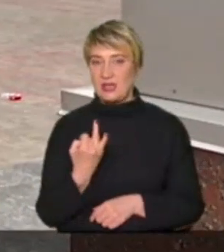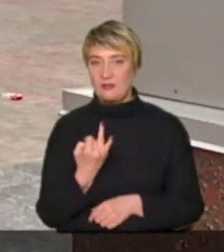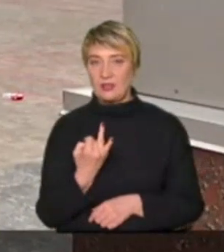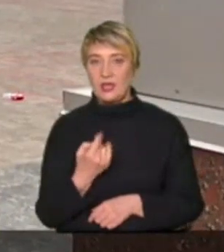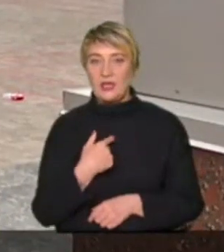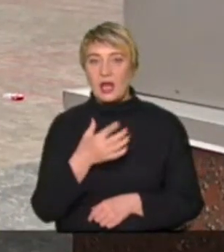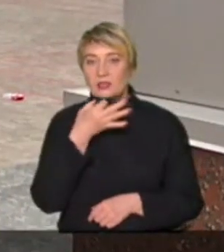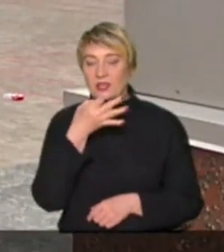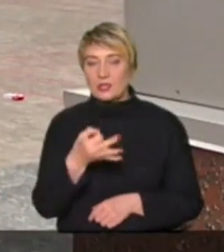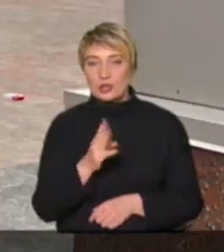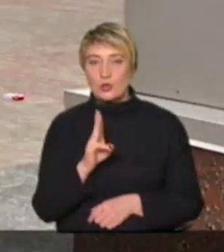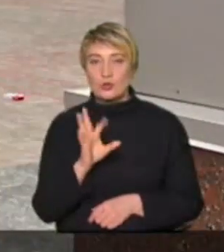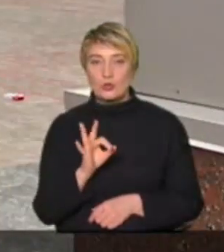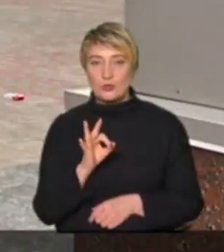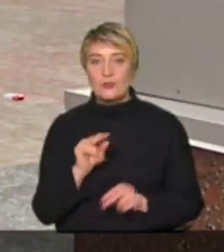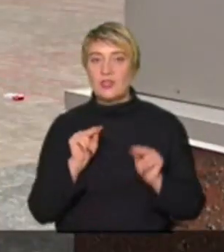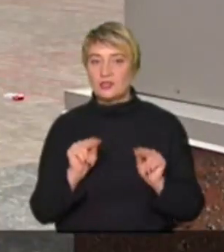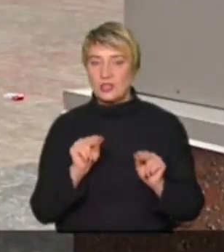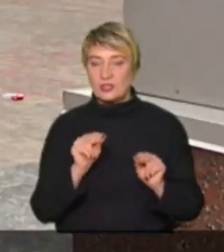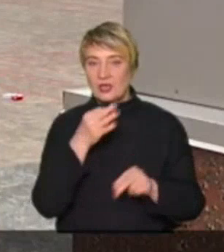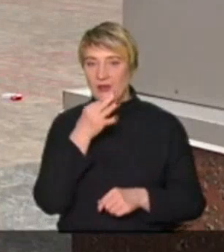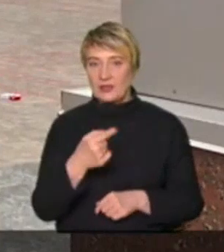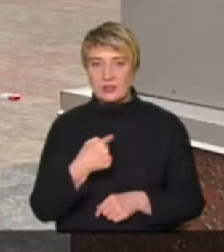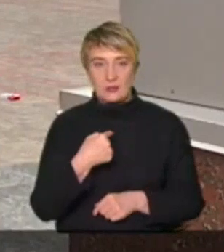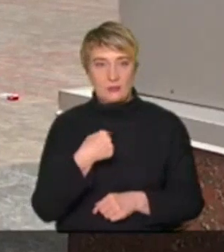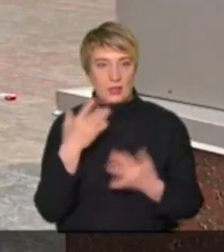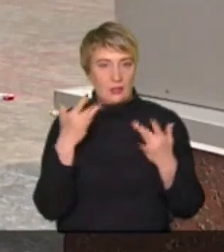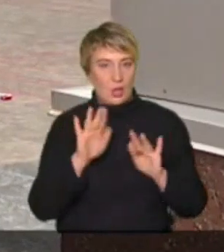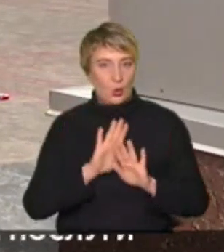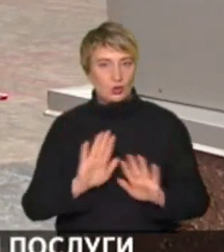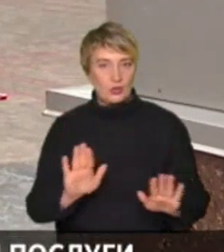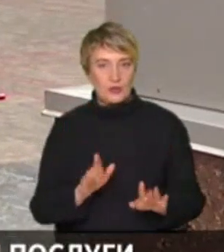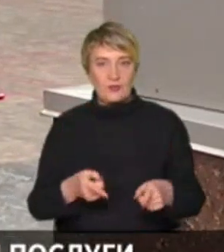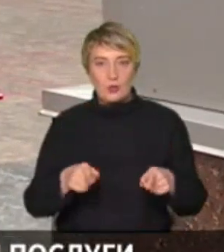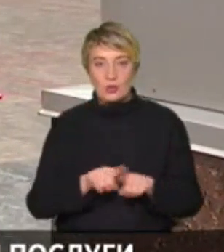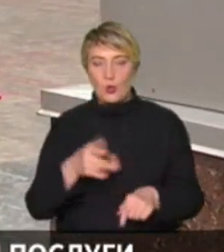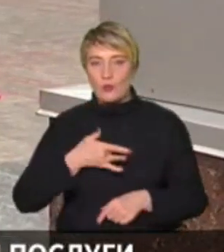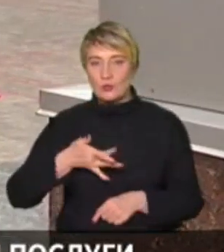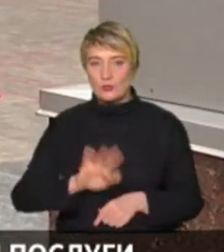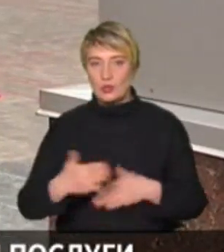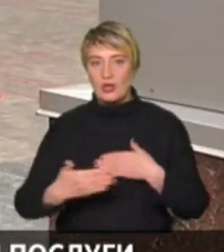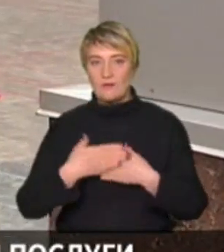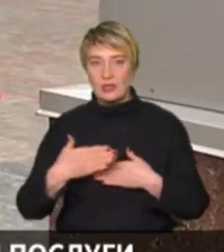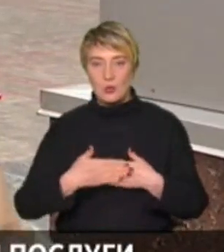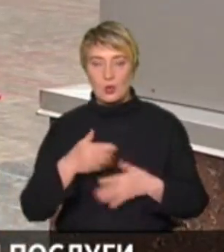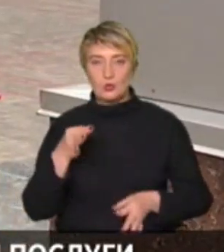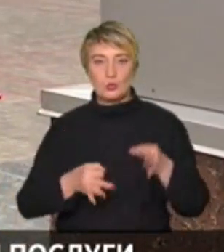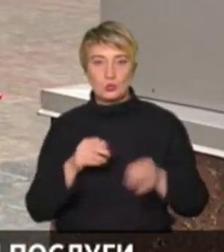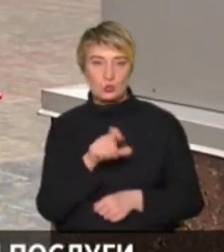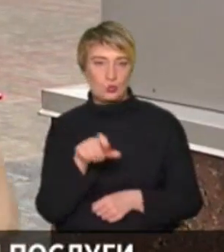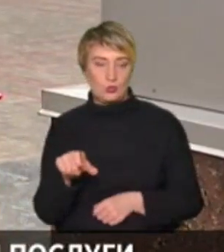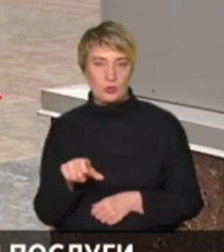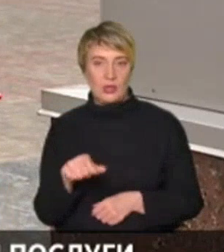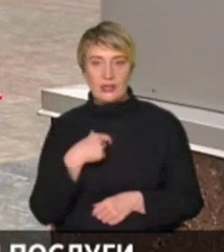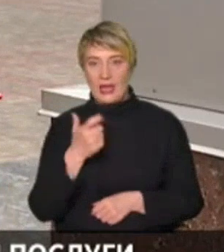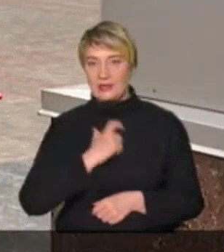що, чесно кажучи, напевно, і ми не очікували аж такого суворого вироку суду. Я для себе і так